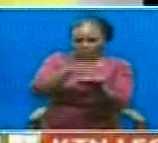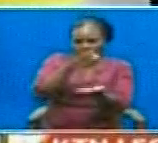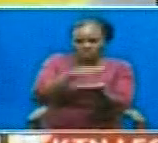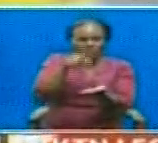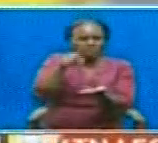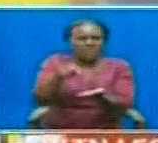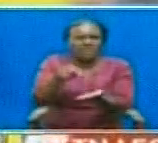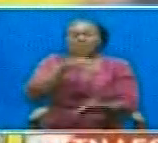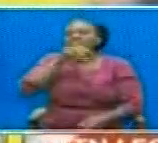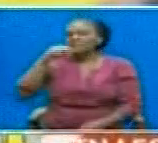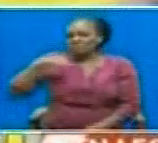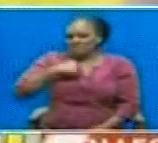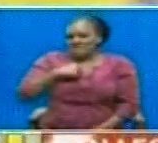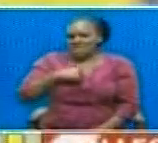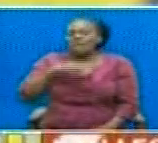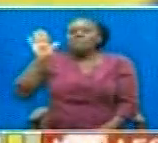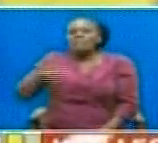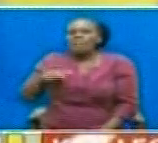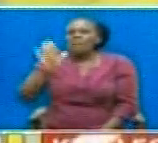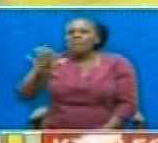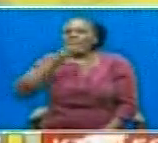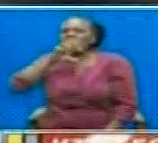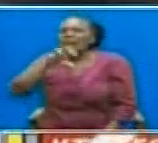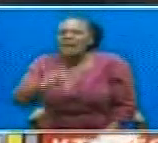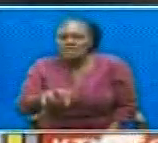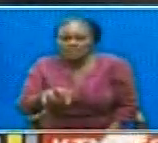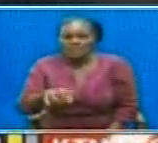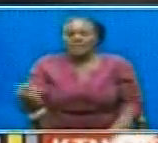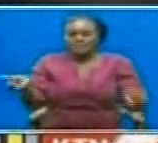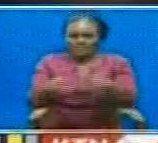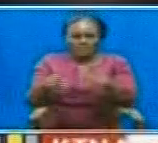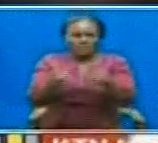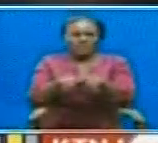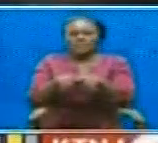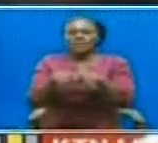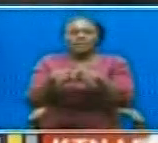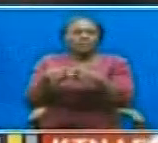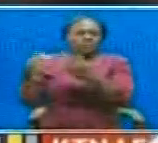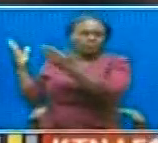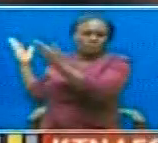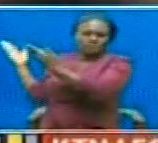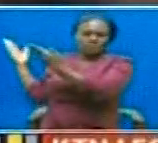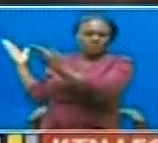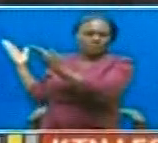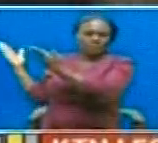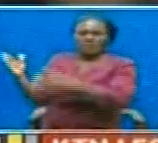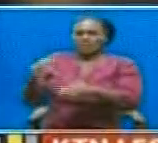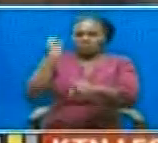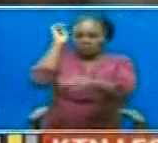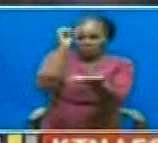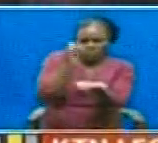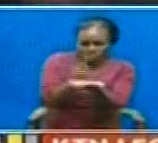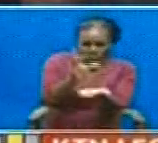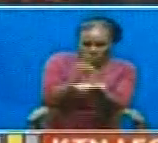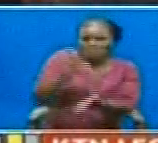anahisi kuwa mamaye amemroga na kumfanyia mazingaombwe. Inasemekana Shay Emmanuel Adebayo alimfukuza mamake